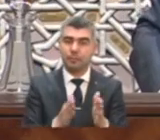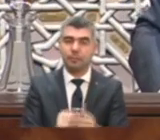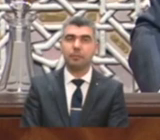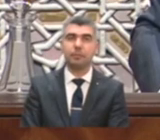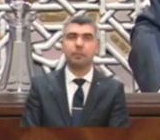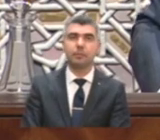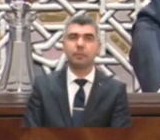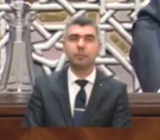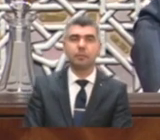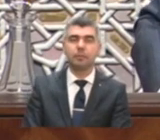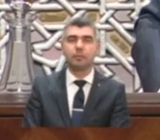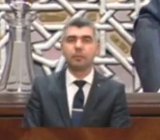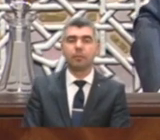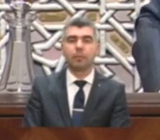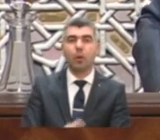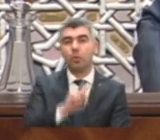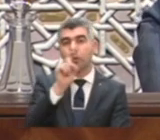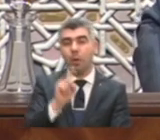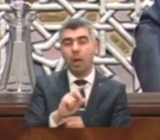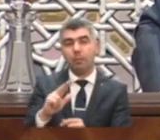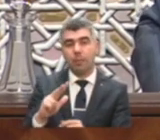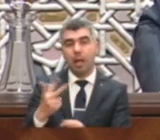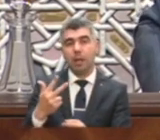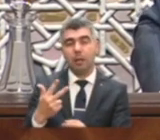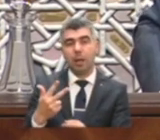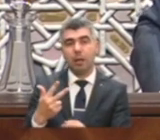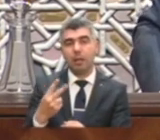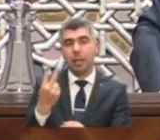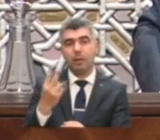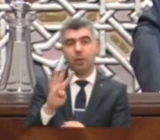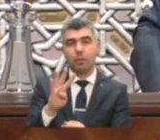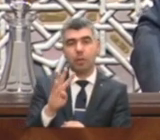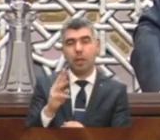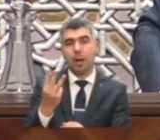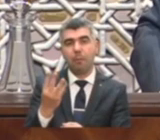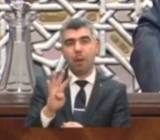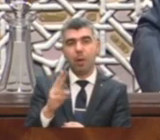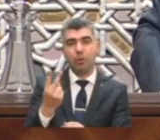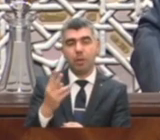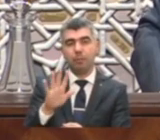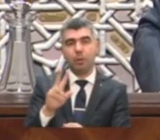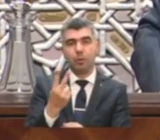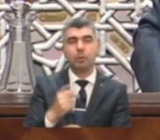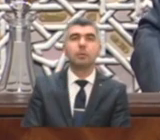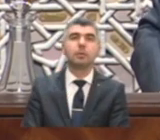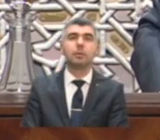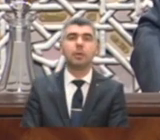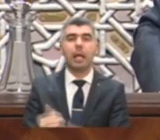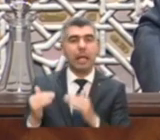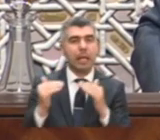الموالي، أسئلة ثلاث الموالية 23 24 25، وهي أسئلة آنية لها وحدة